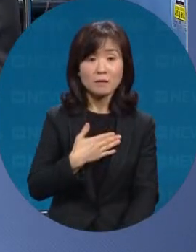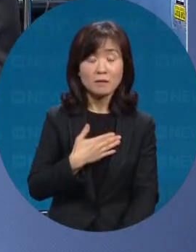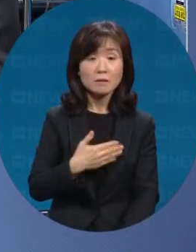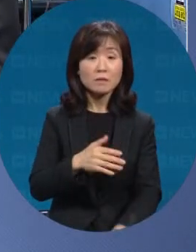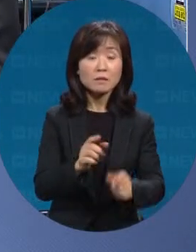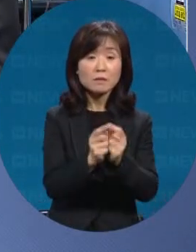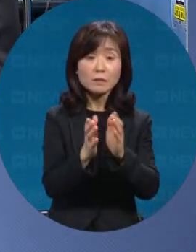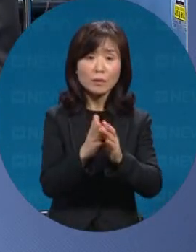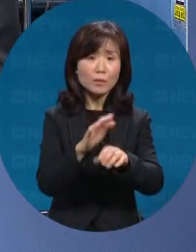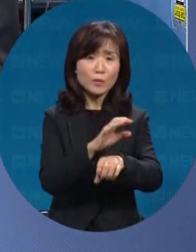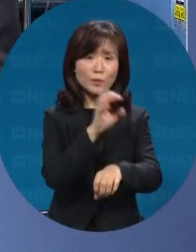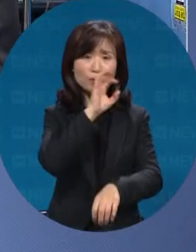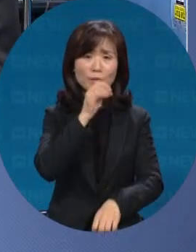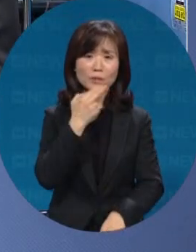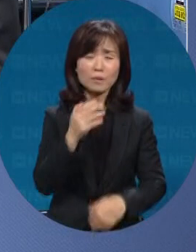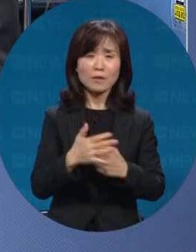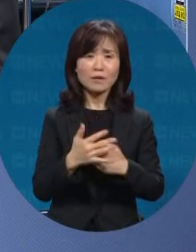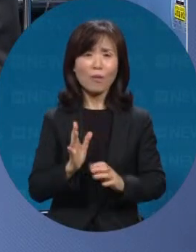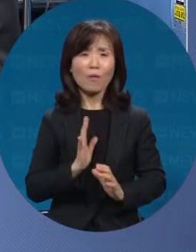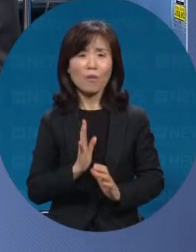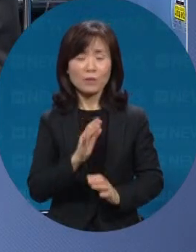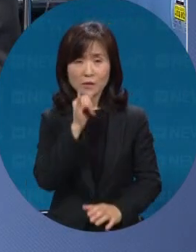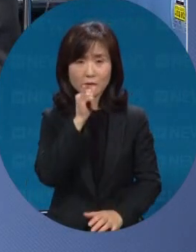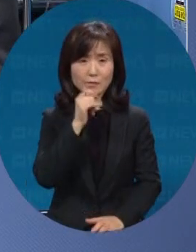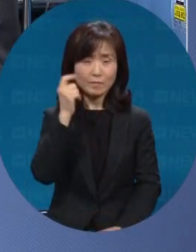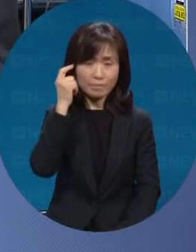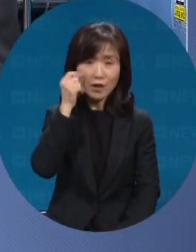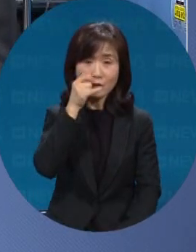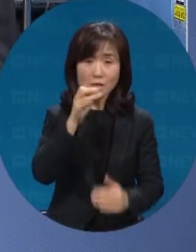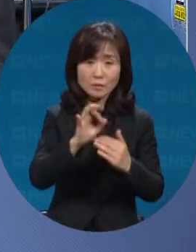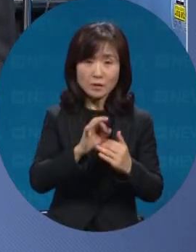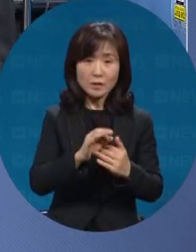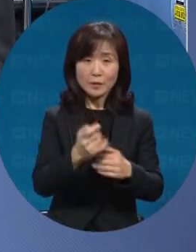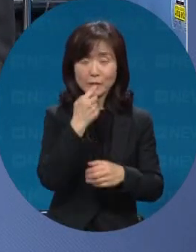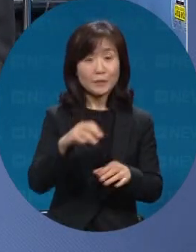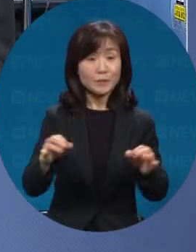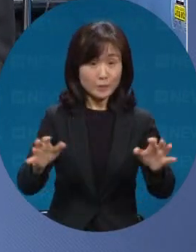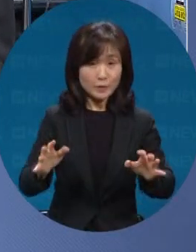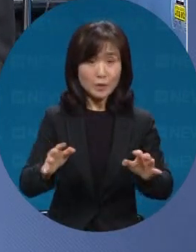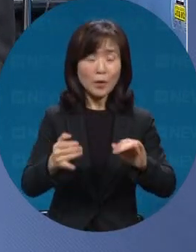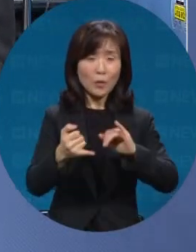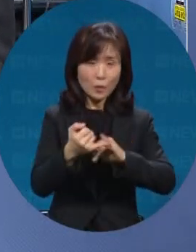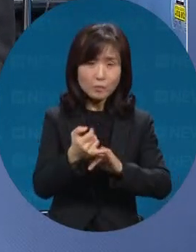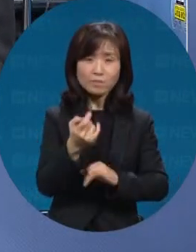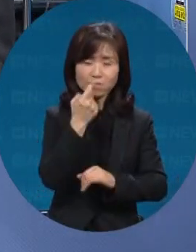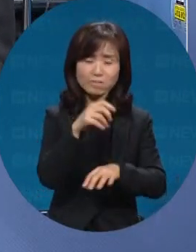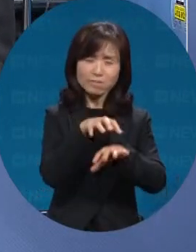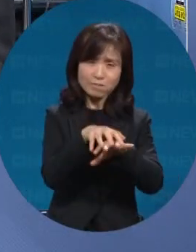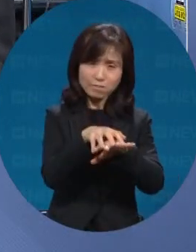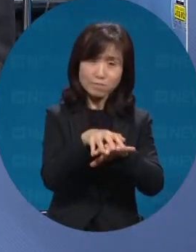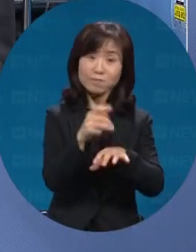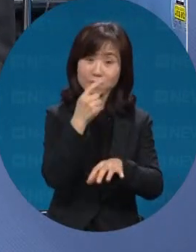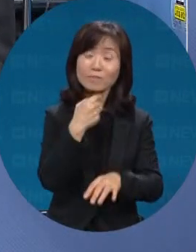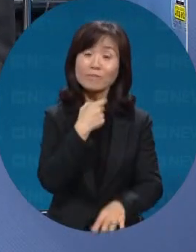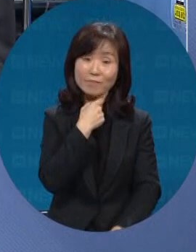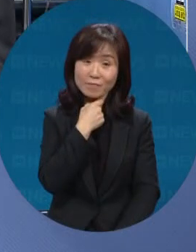연습을 해보지 않아서 덜컥 겁이 납니다. 의지만 있으면 금방 배울 수 있으니까 꼭 익혀둘 수 있으면